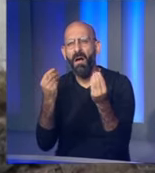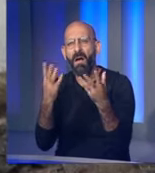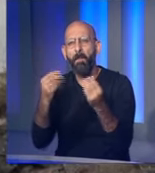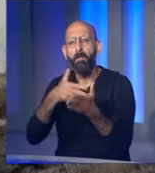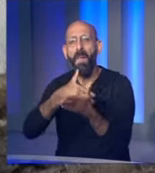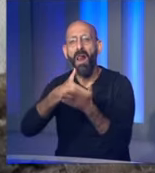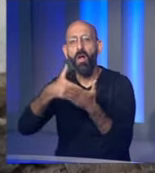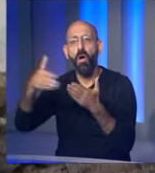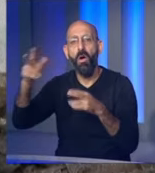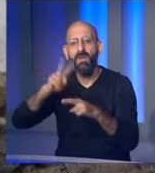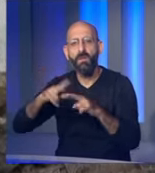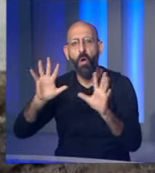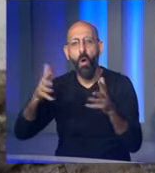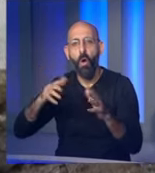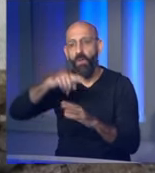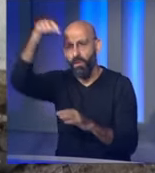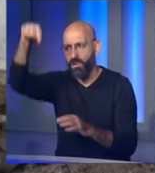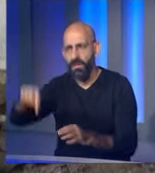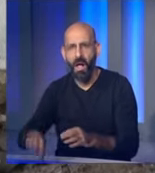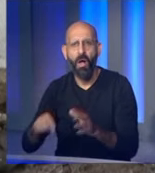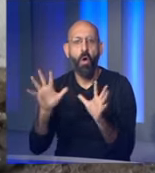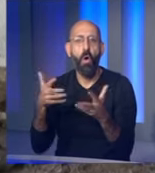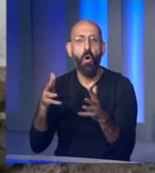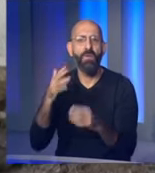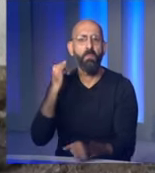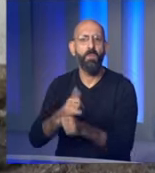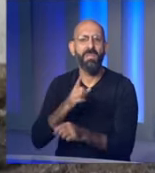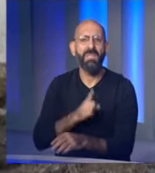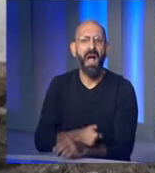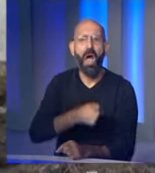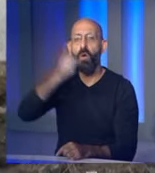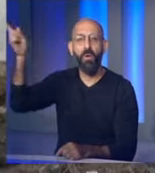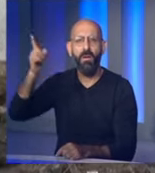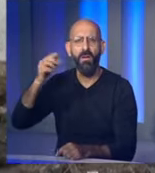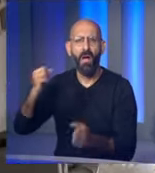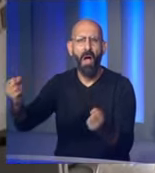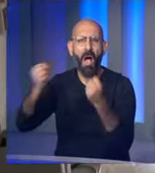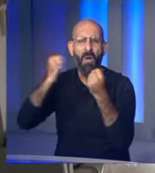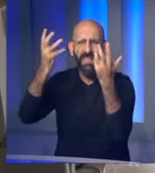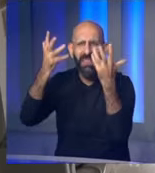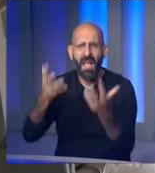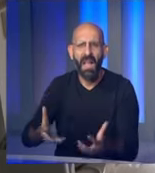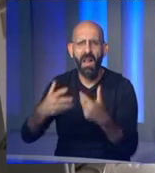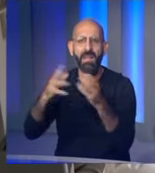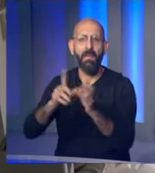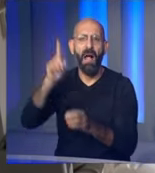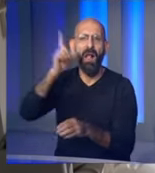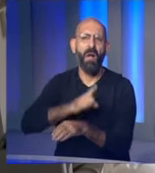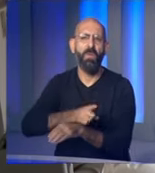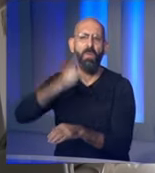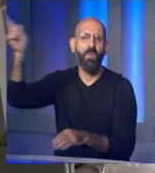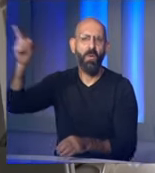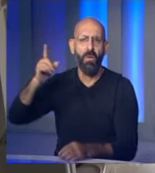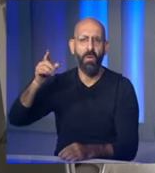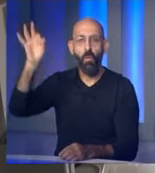في الكرميل ونقل اصابه من الم كانان وحوالي 30 صاروخا خلال ساعه ادخلت ملايين الاسرائيليين الى الملاجئ وترافق